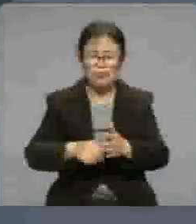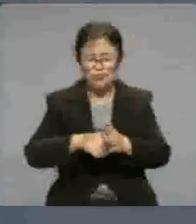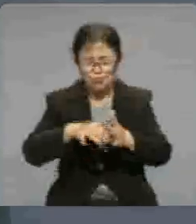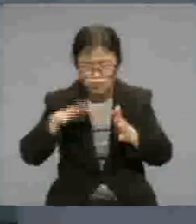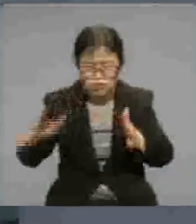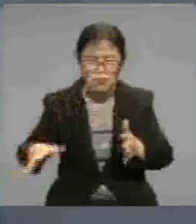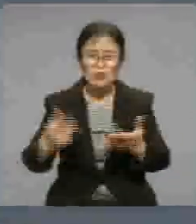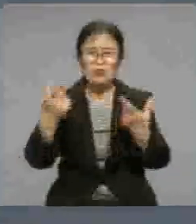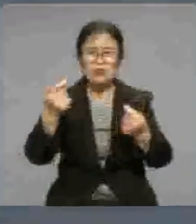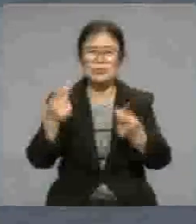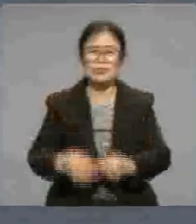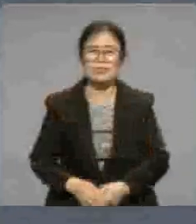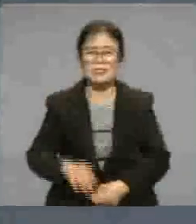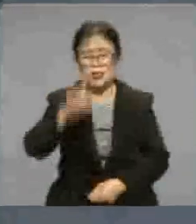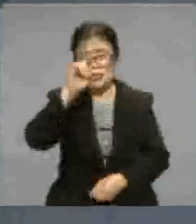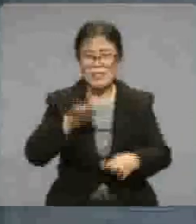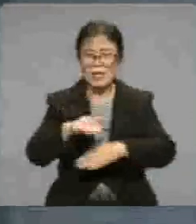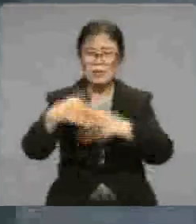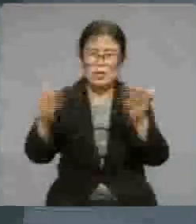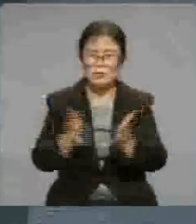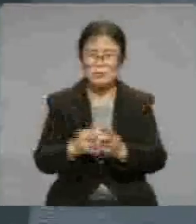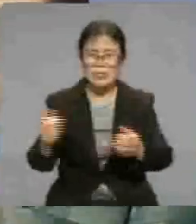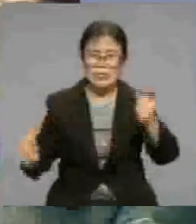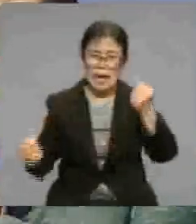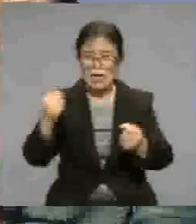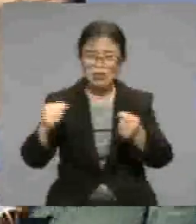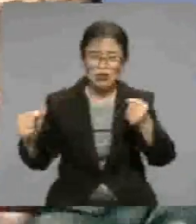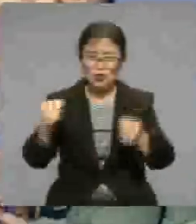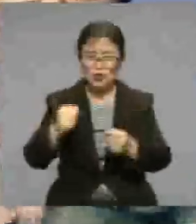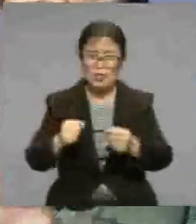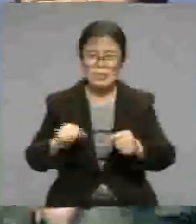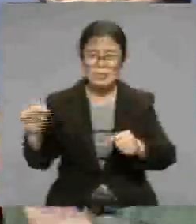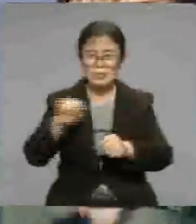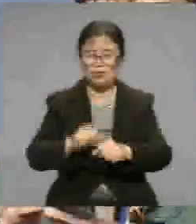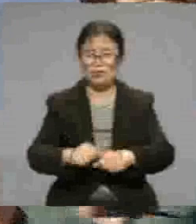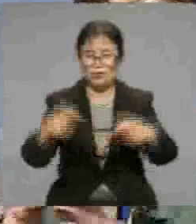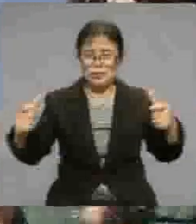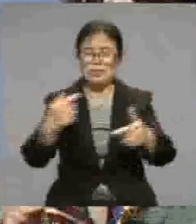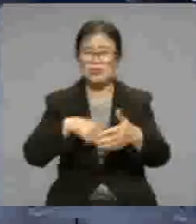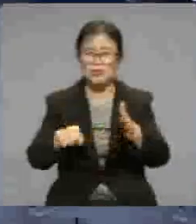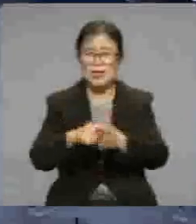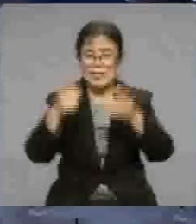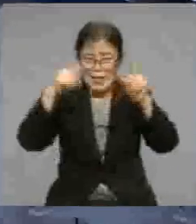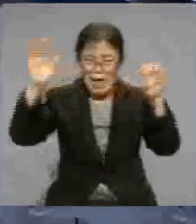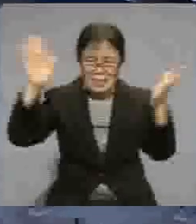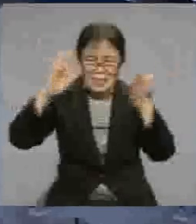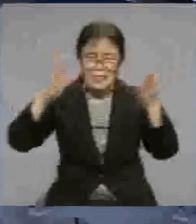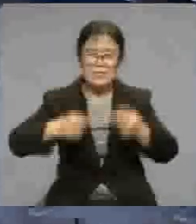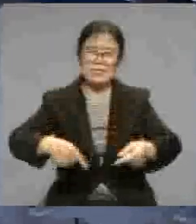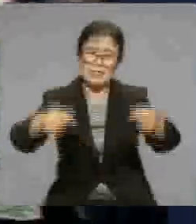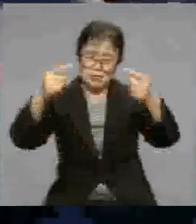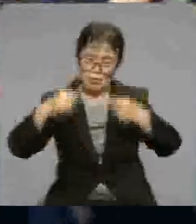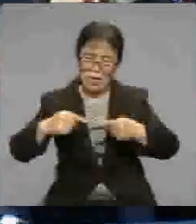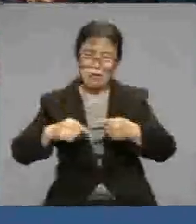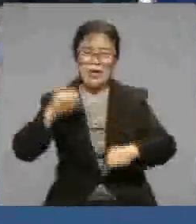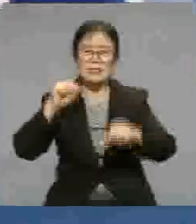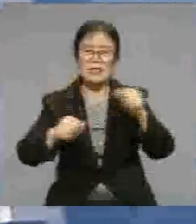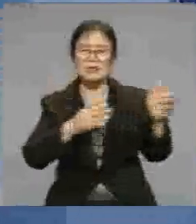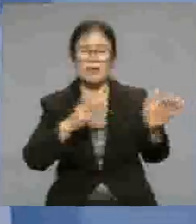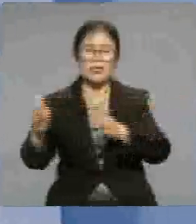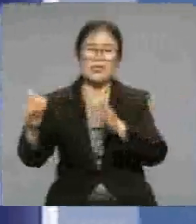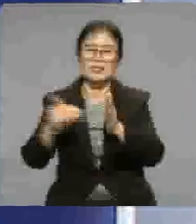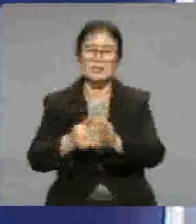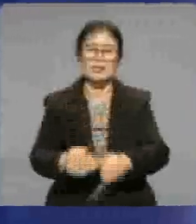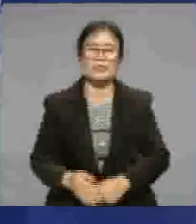연출했습니다 현대자동차 그룹은 자율주행기술 개발의 저변을 넓히기 위해 대학생들을 참가 대상으로 하는 행사를